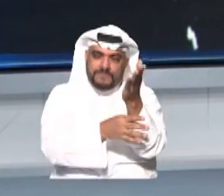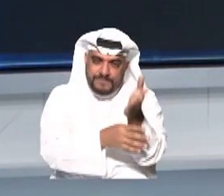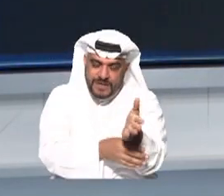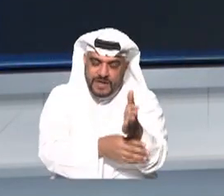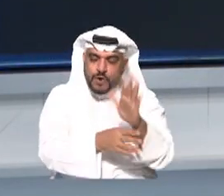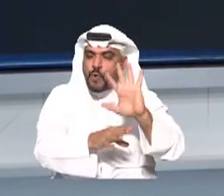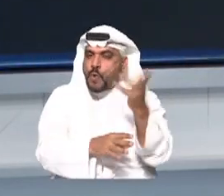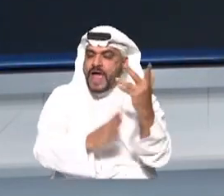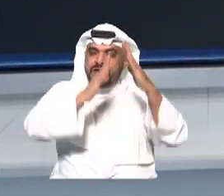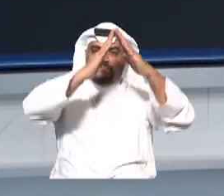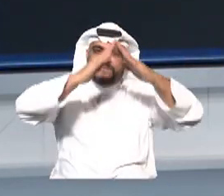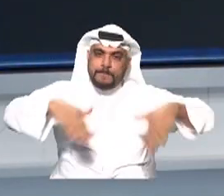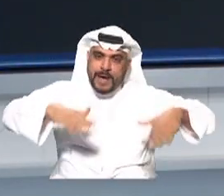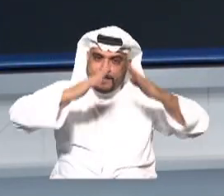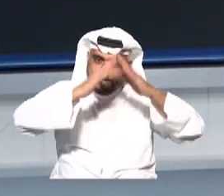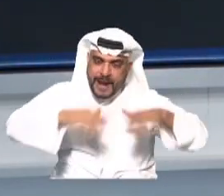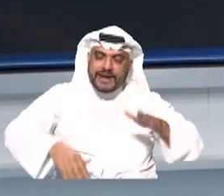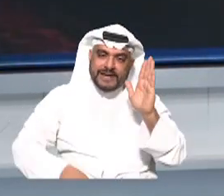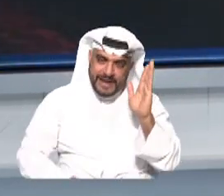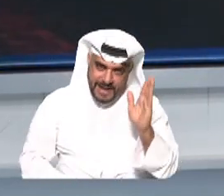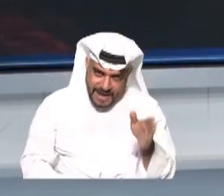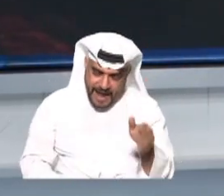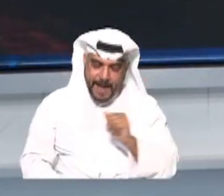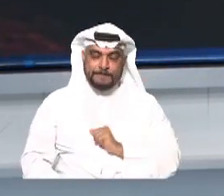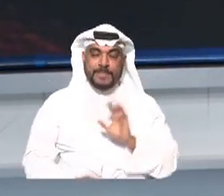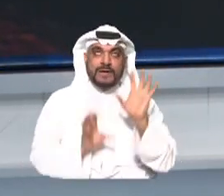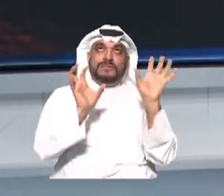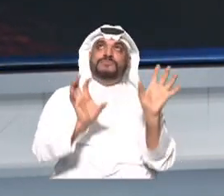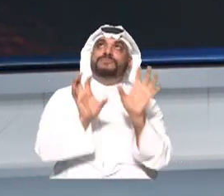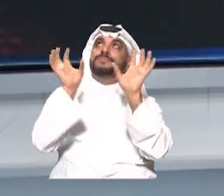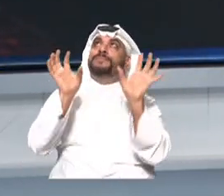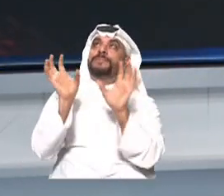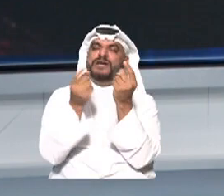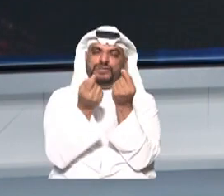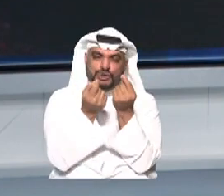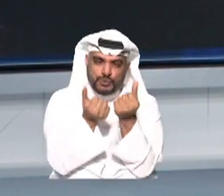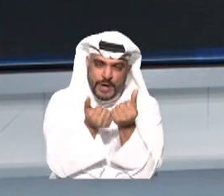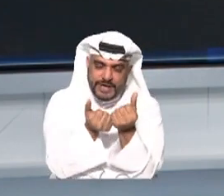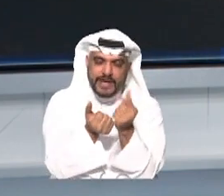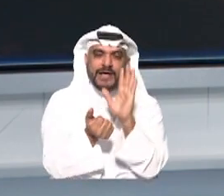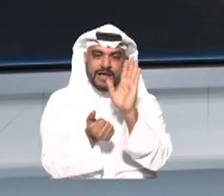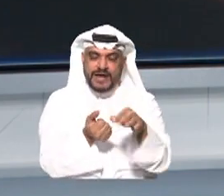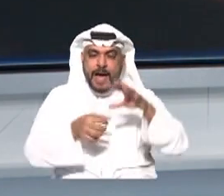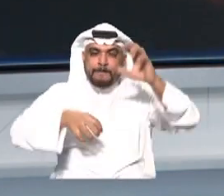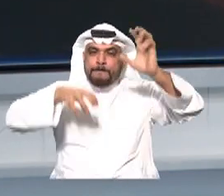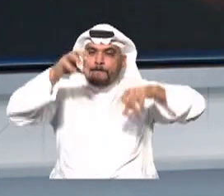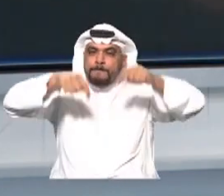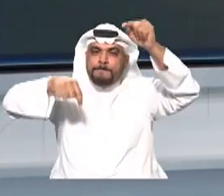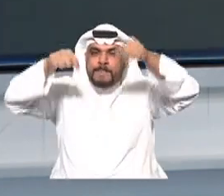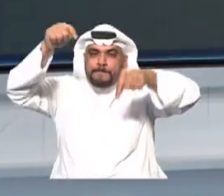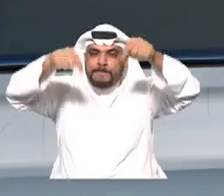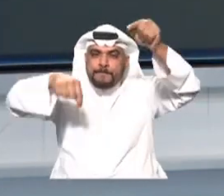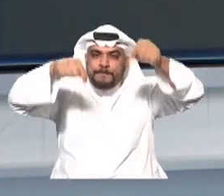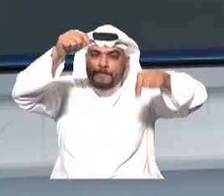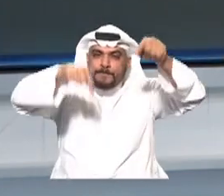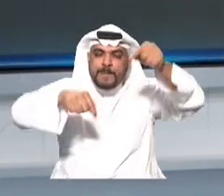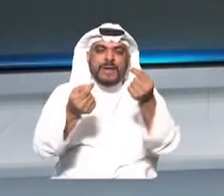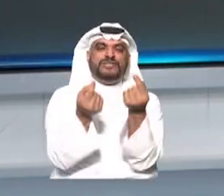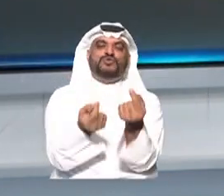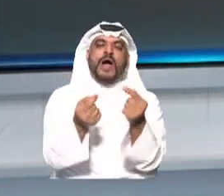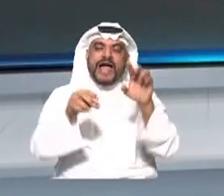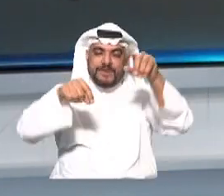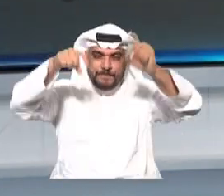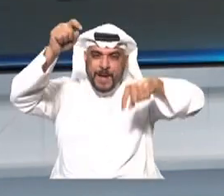أجواء غائمة إلى غائمة جزئيا، وفرص الأمطار أيضا واردة ومستمرة حتى نهاية نهار يوم الغد، خفيفة